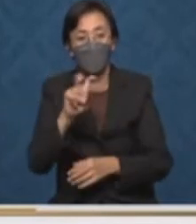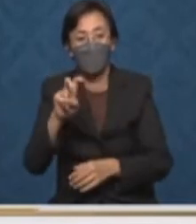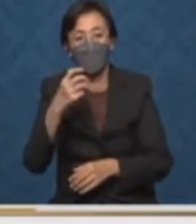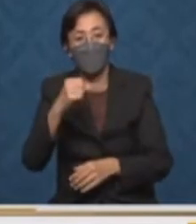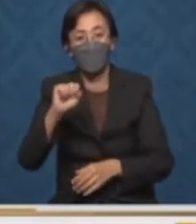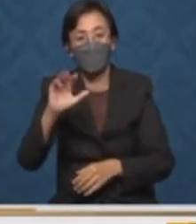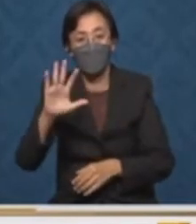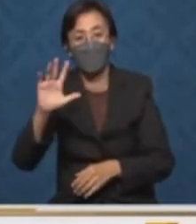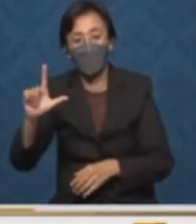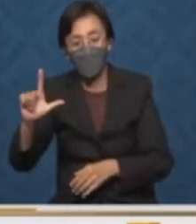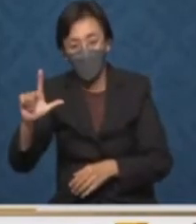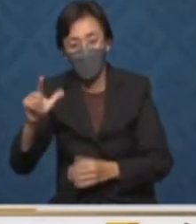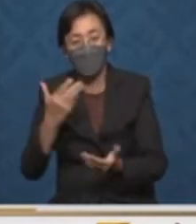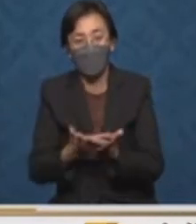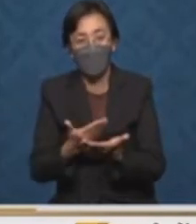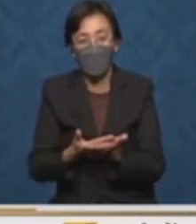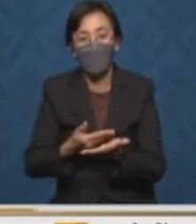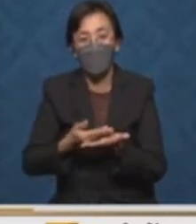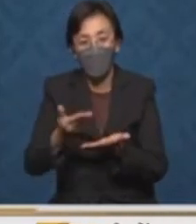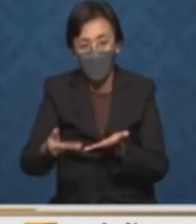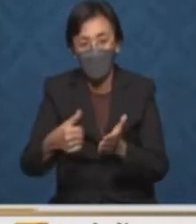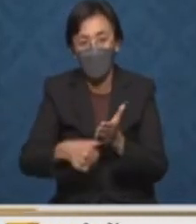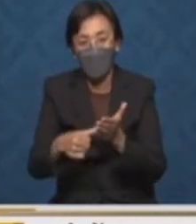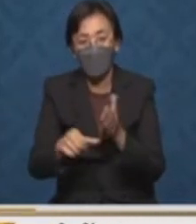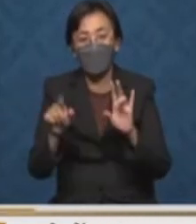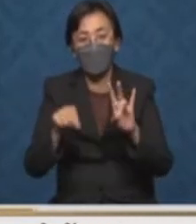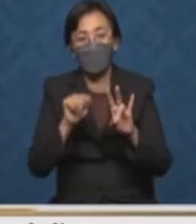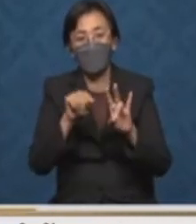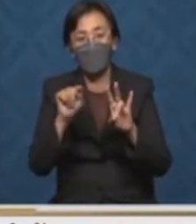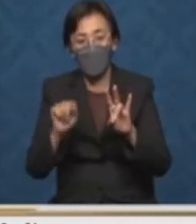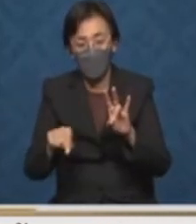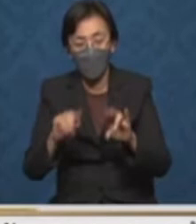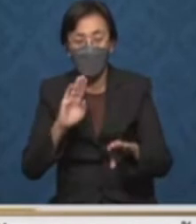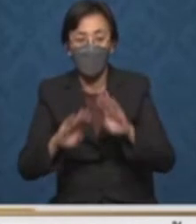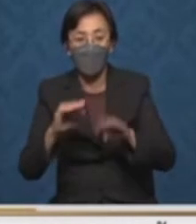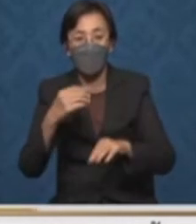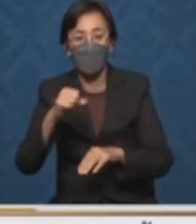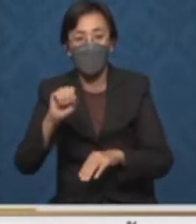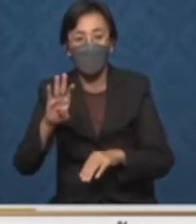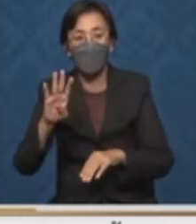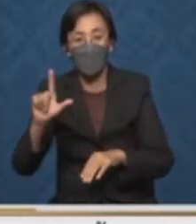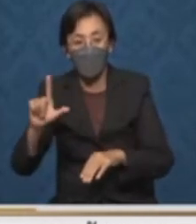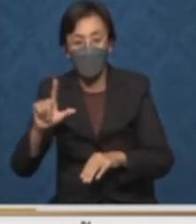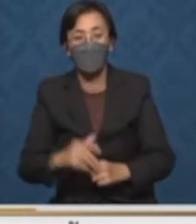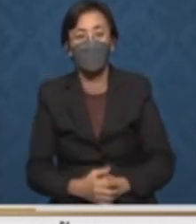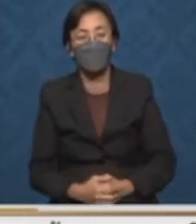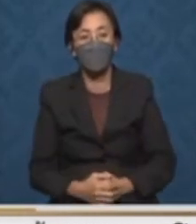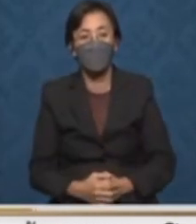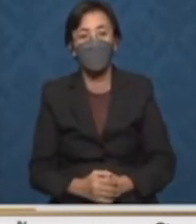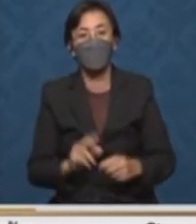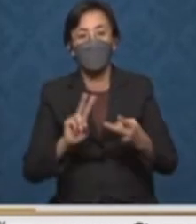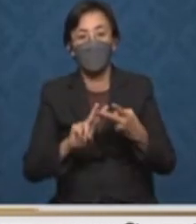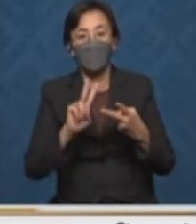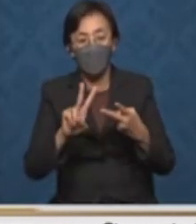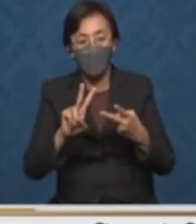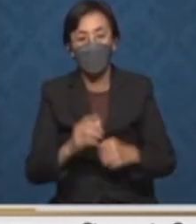านบาทเนี่ยต้องจ่ายแวต 7% ประมาณ14ล้านบาทครับ2ครับค่าอุปกรณ์และผ